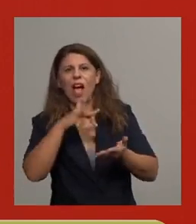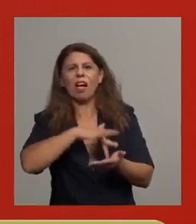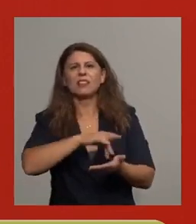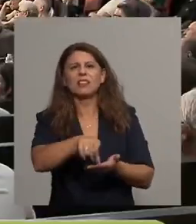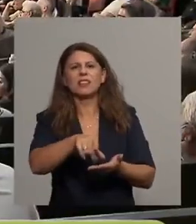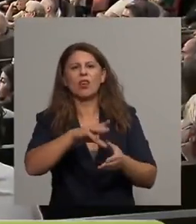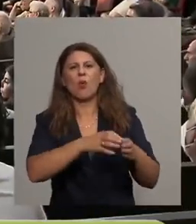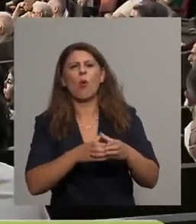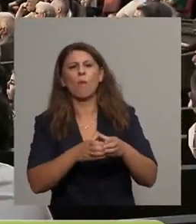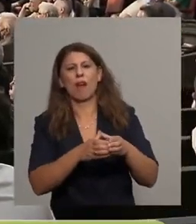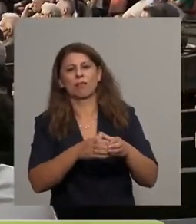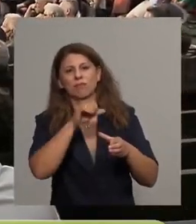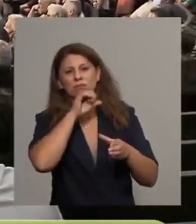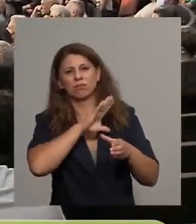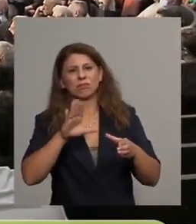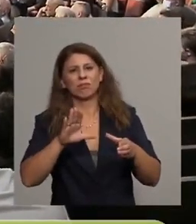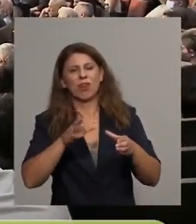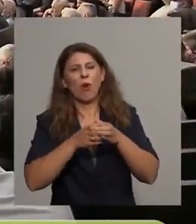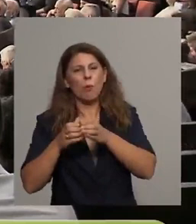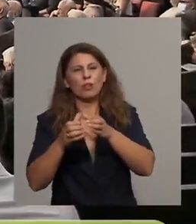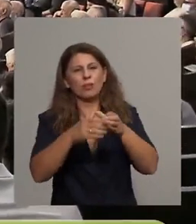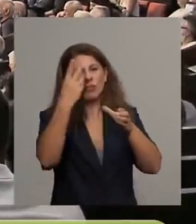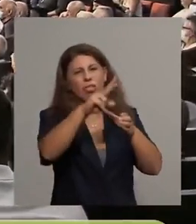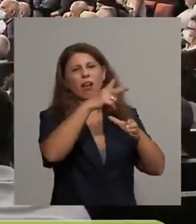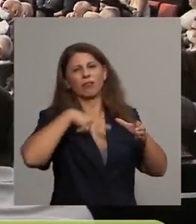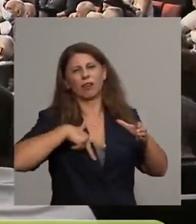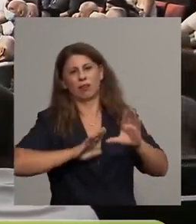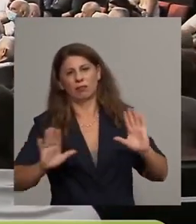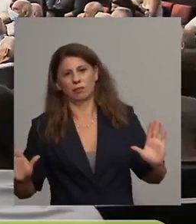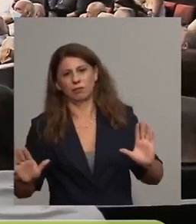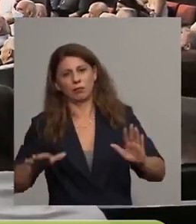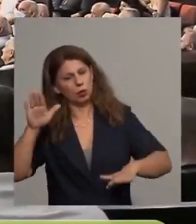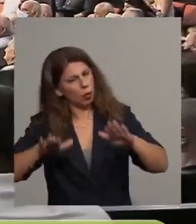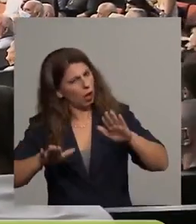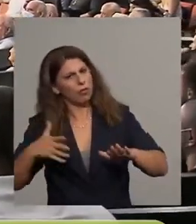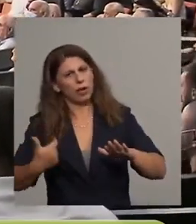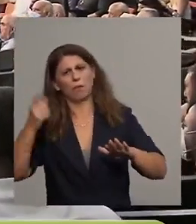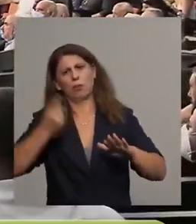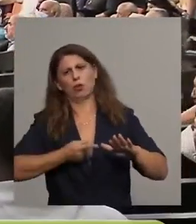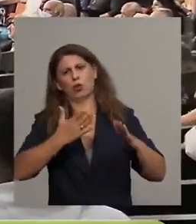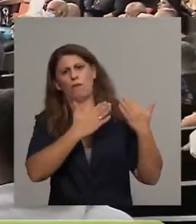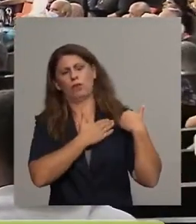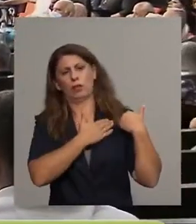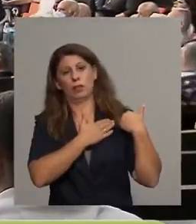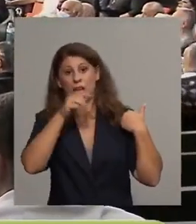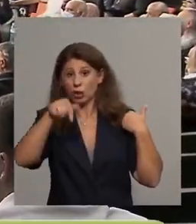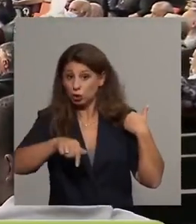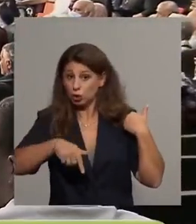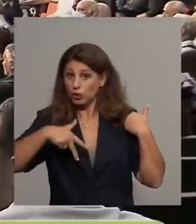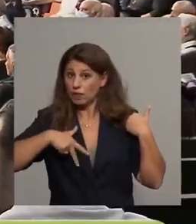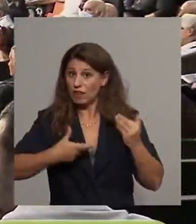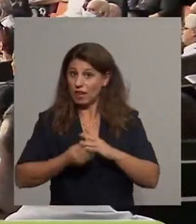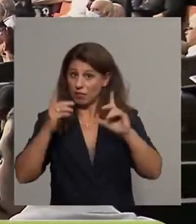Το καθένα βέβαια στο μερίδιο που το αναλογεί. Τόσο η σημερινή κυβέρνηση της Νέας